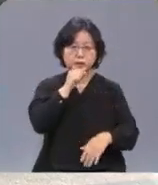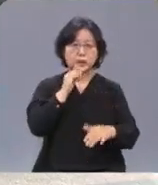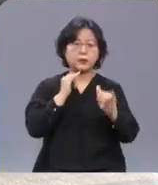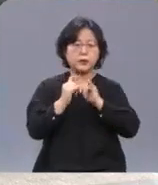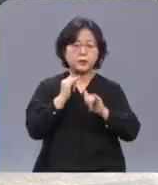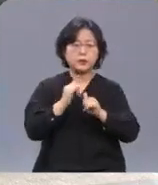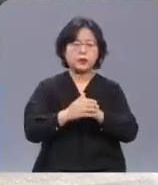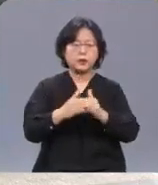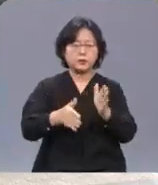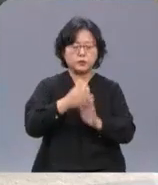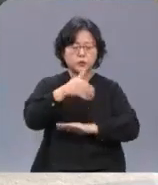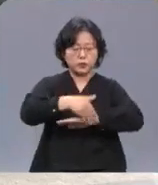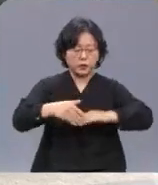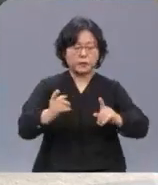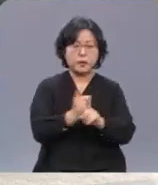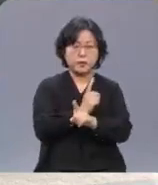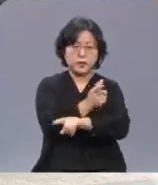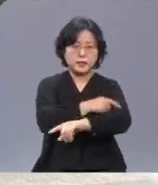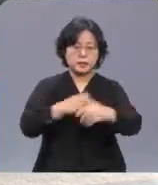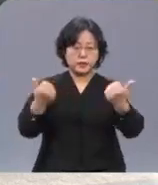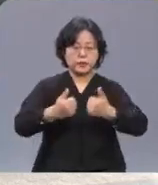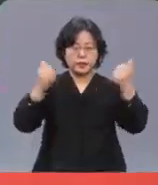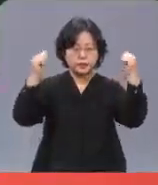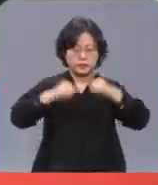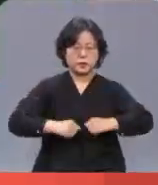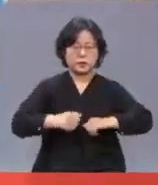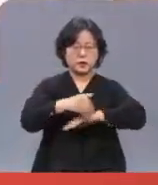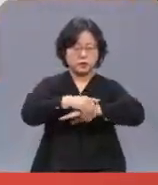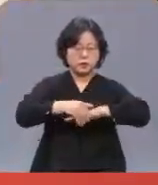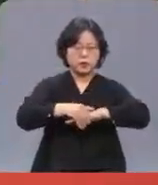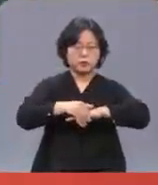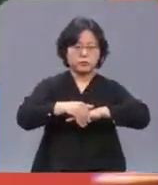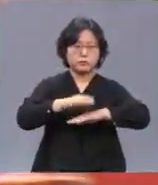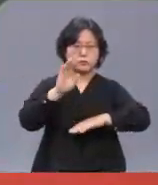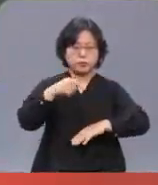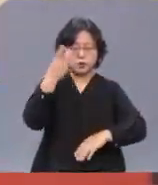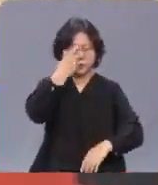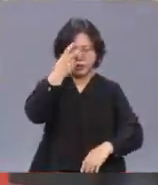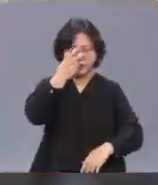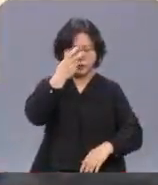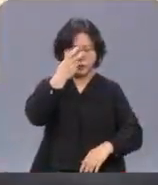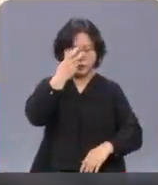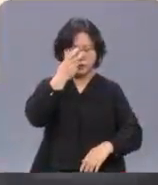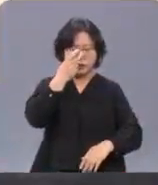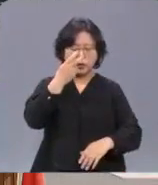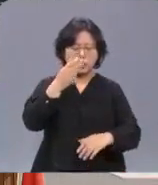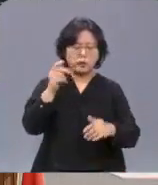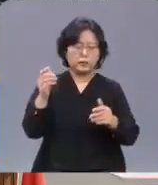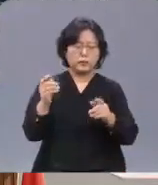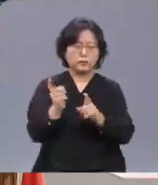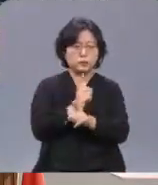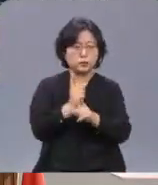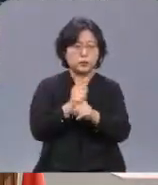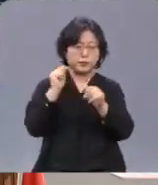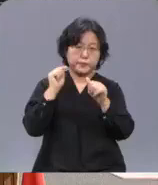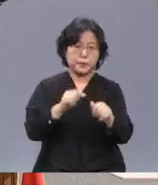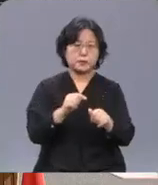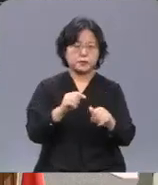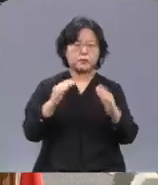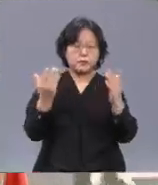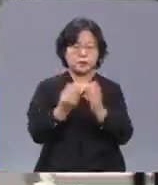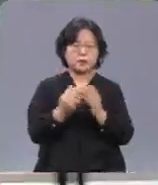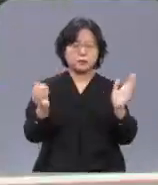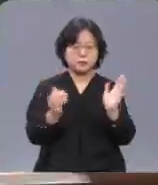기자간담회에서 도시계획 변경과 이사회 승인 등 기획재정부가 냈던 검토 의견에 대해 모든 보완을 마치고 지난달